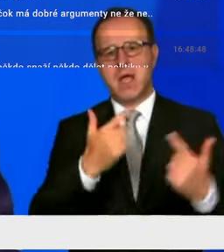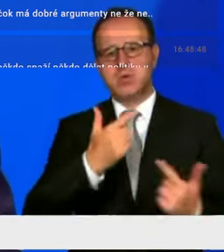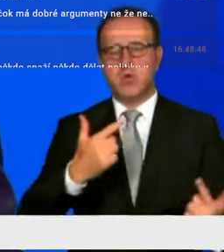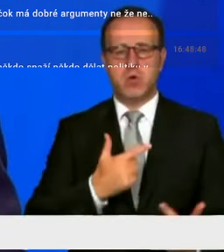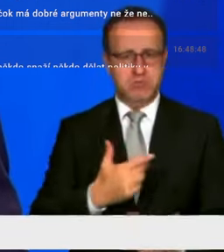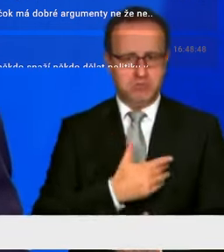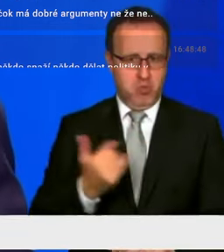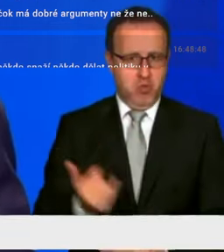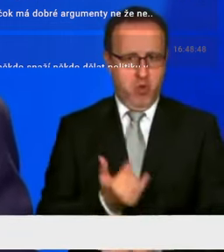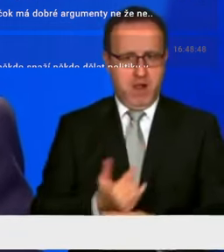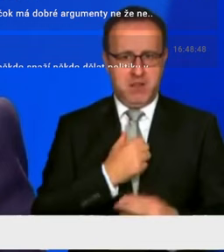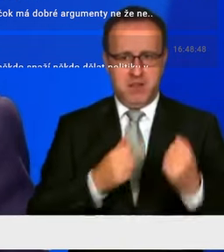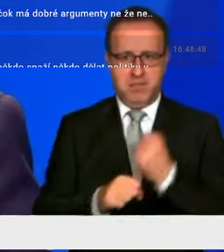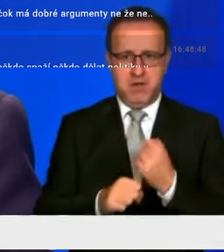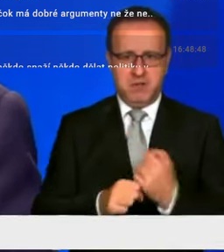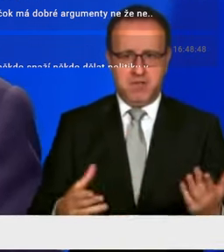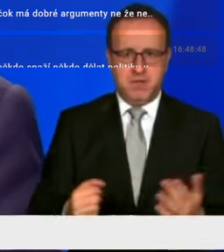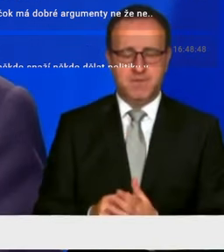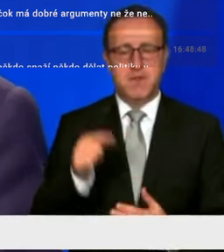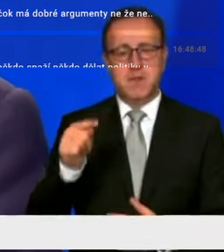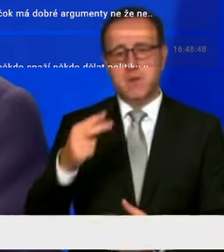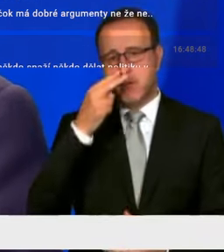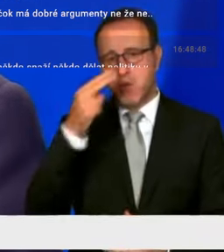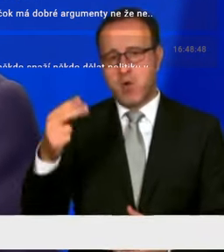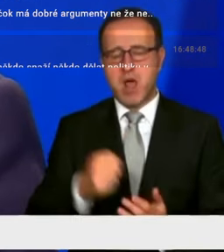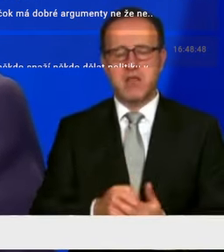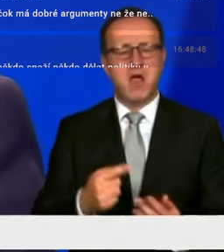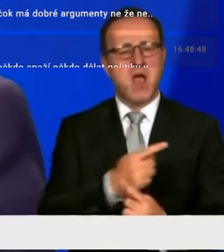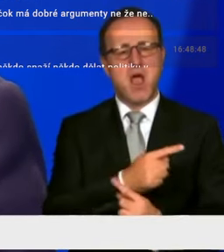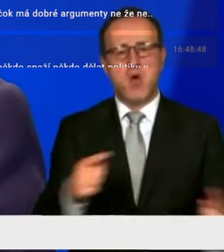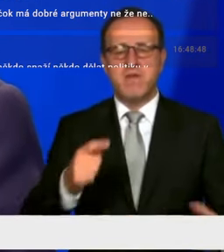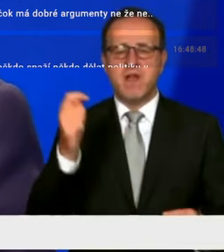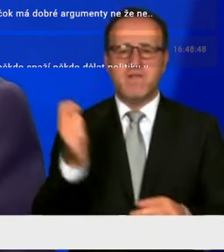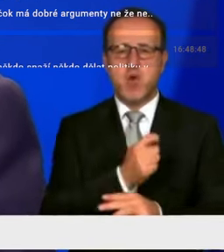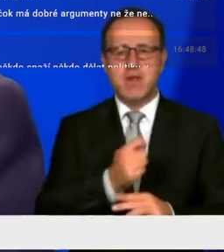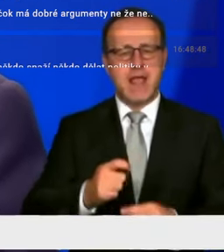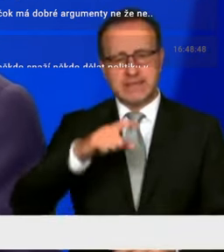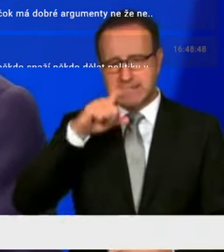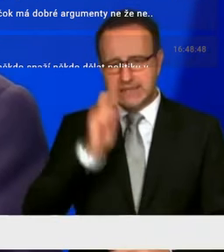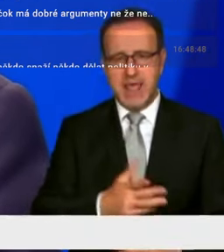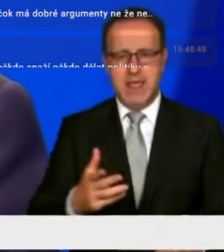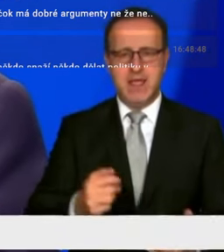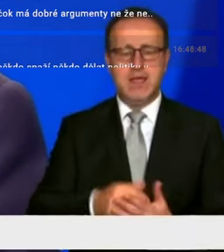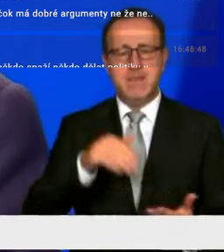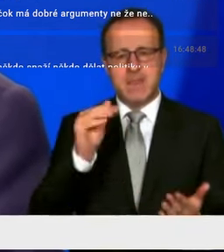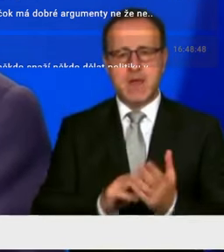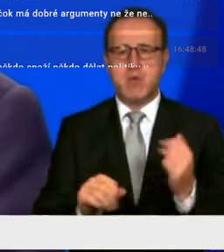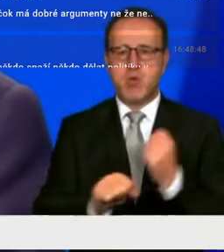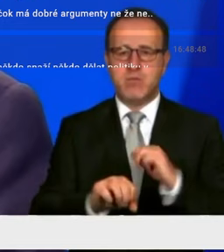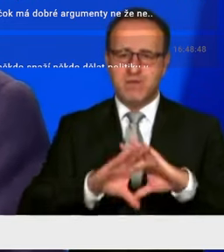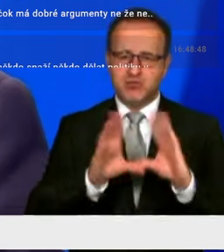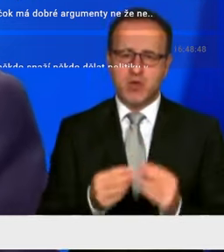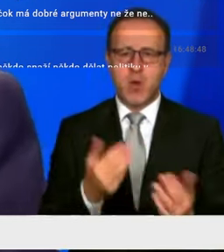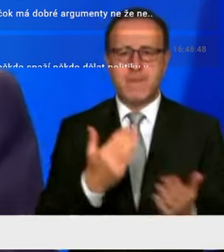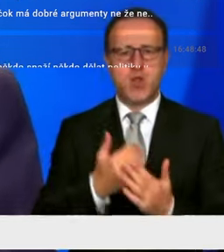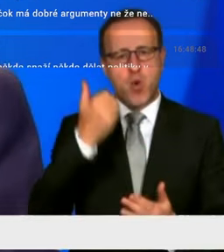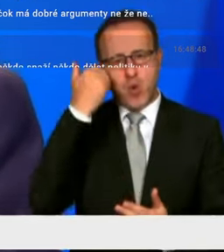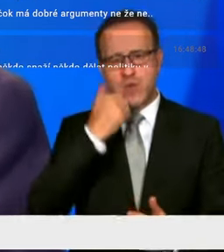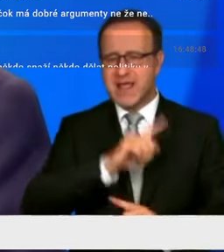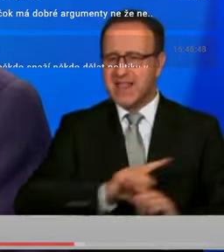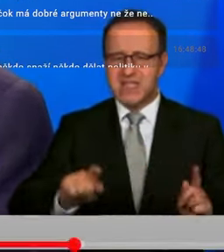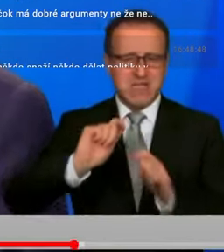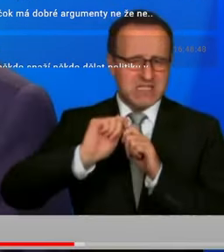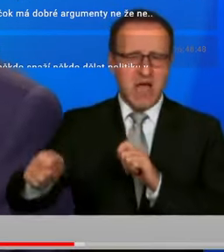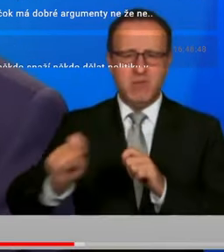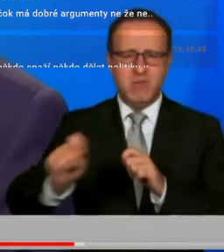a normálne Takže z tohto pohľadu akákoľvek vojna je zlá a treba urobiť všetko preto aby sa ľudia nezabíjali